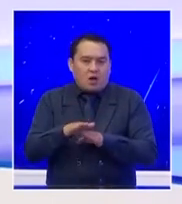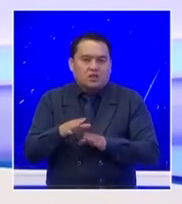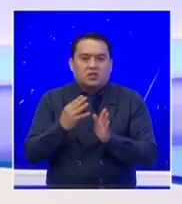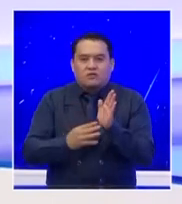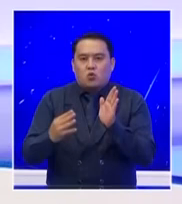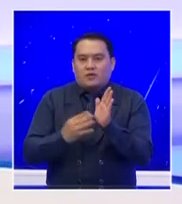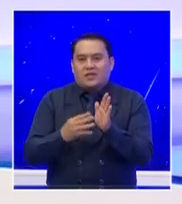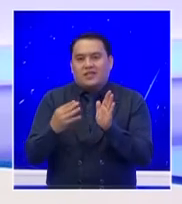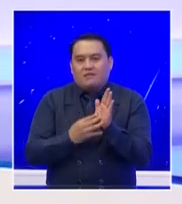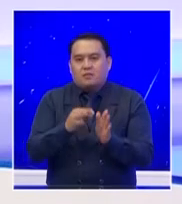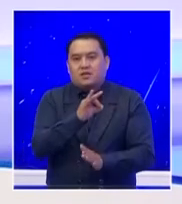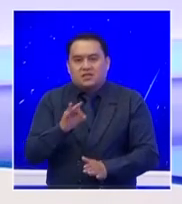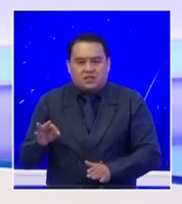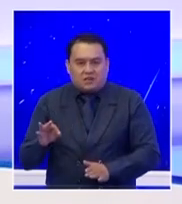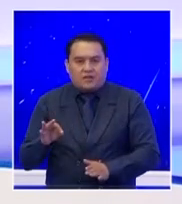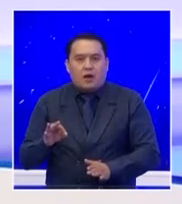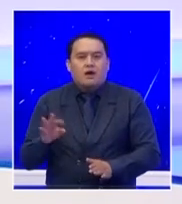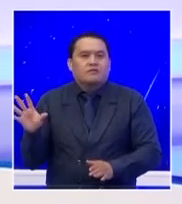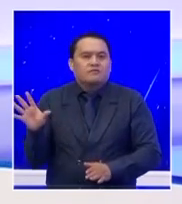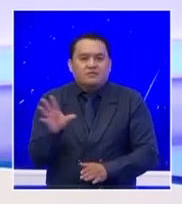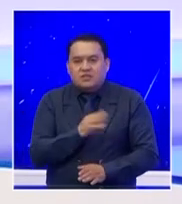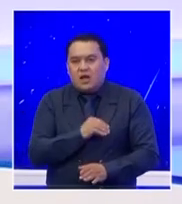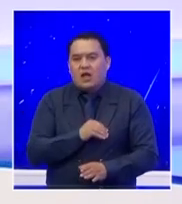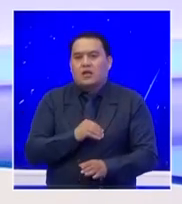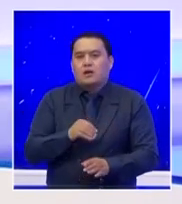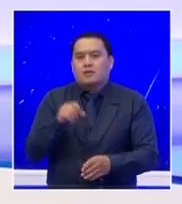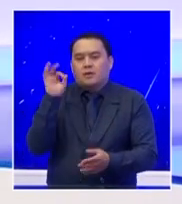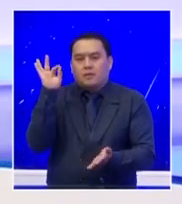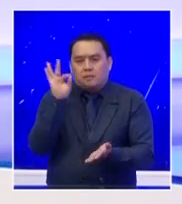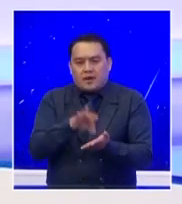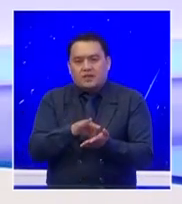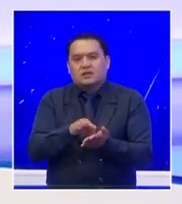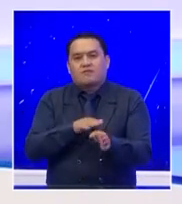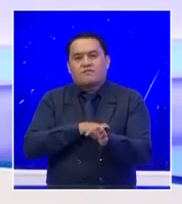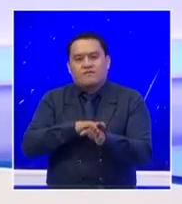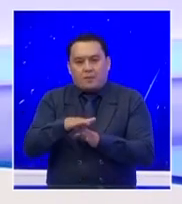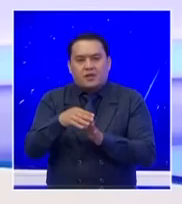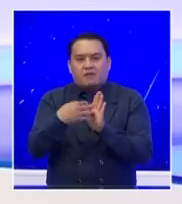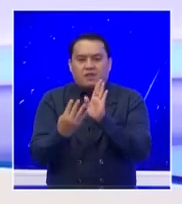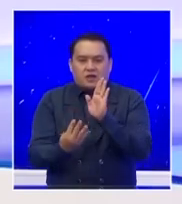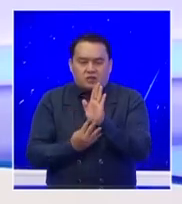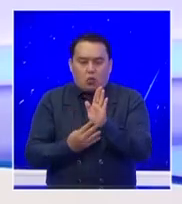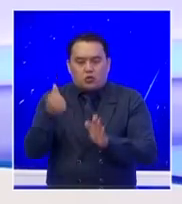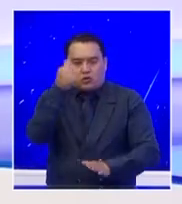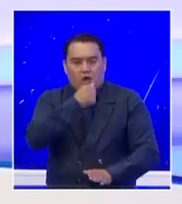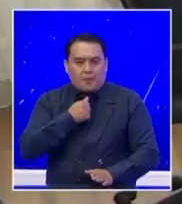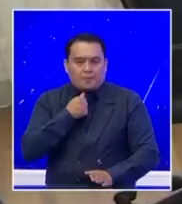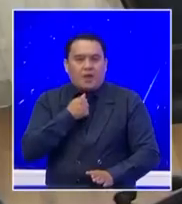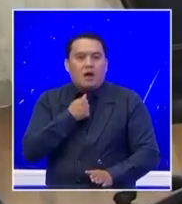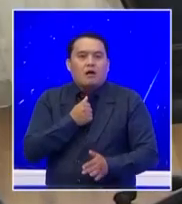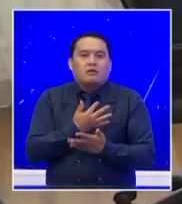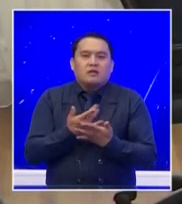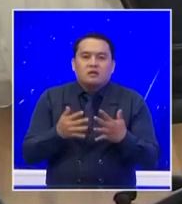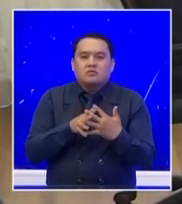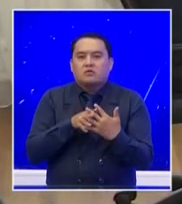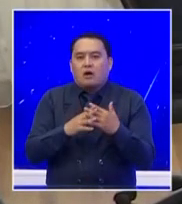составило 99,9%. Практически все поставленные задачи на 2019 год выполнены. В ряде населенных